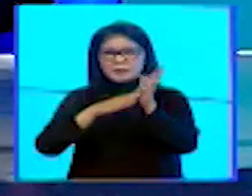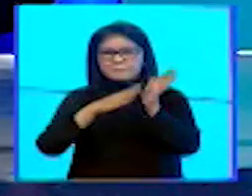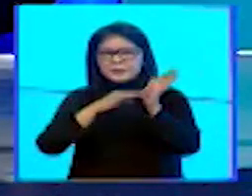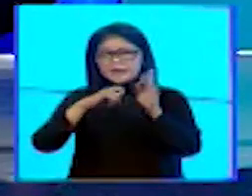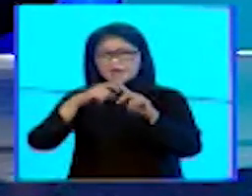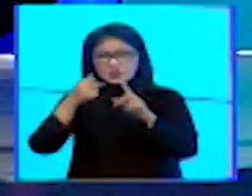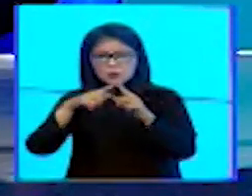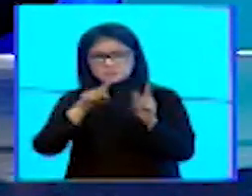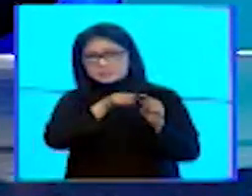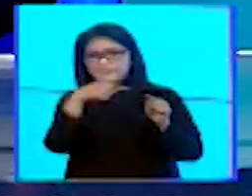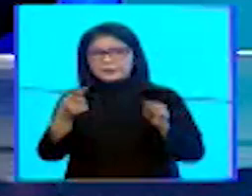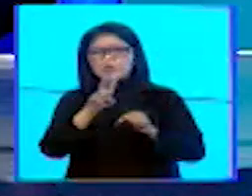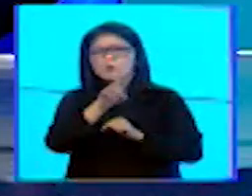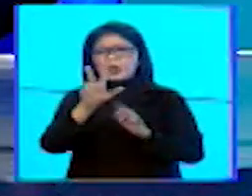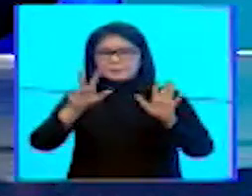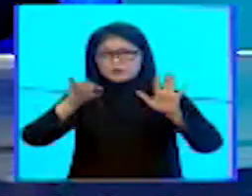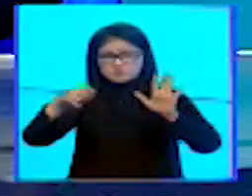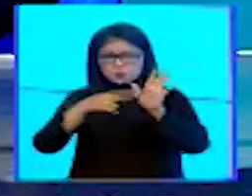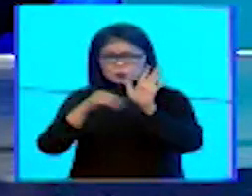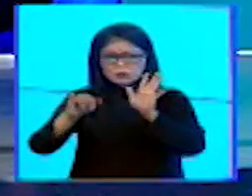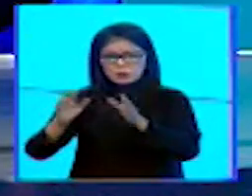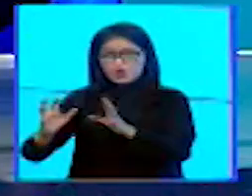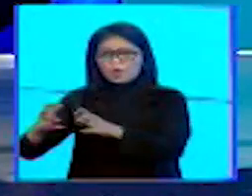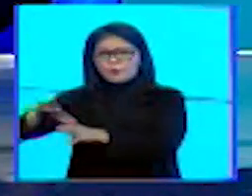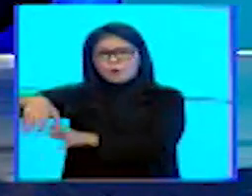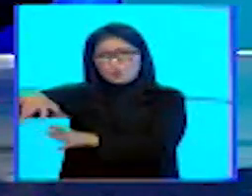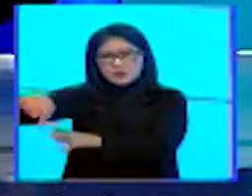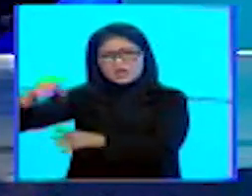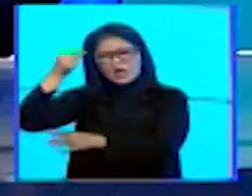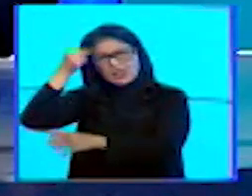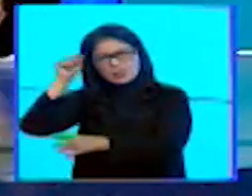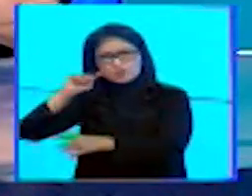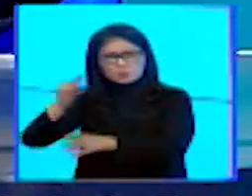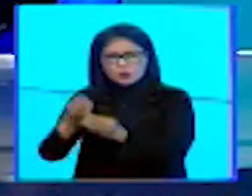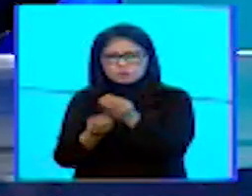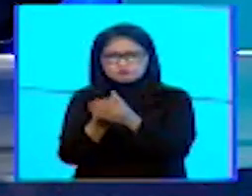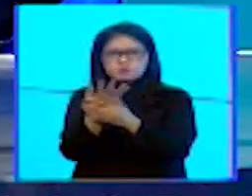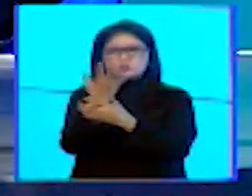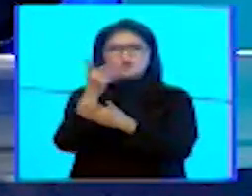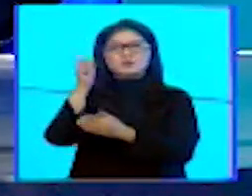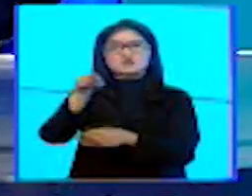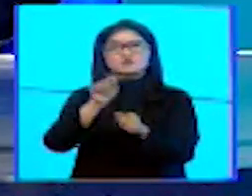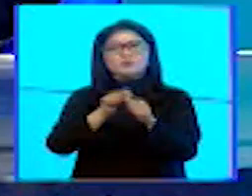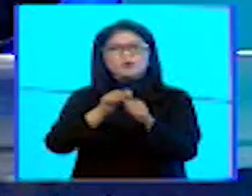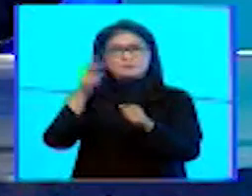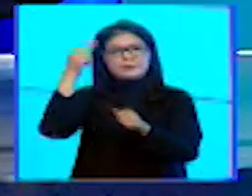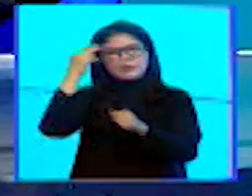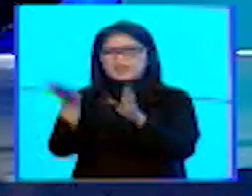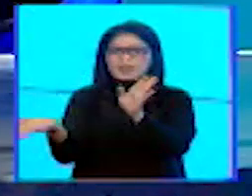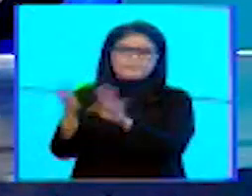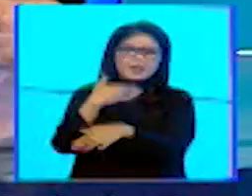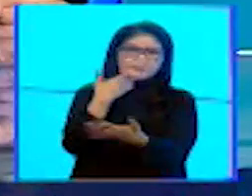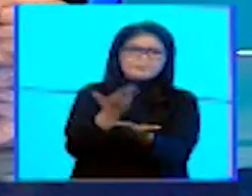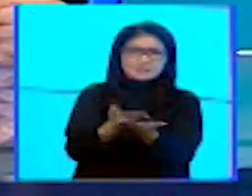hingga 28 Juni 2021. Klaster keluarga dan perkantoran yang mulai bermunculan juga membuat pemerintah kembali